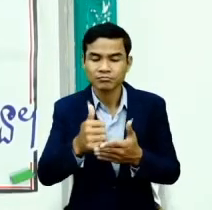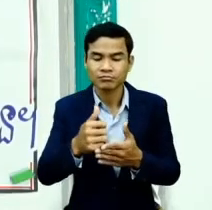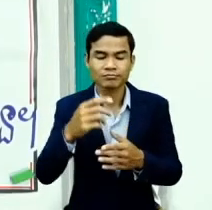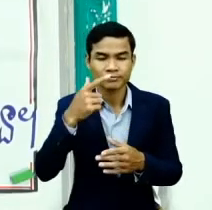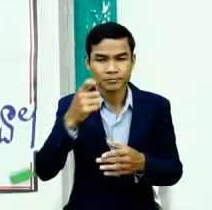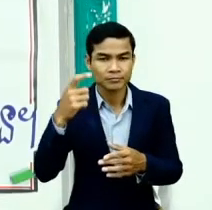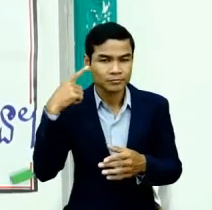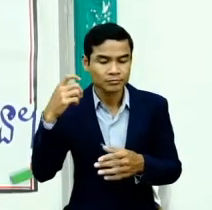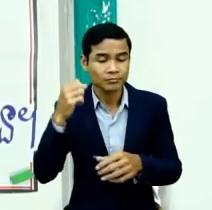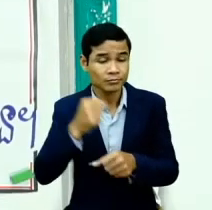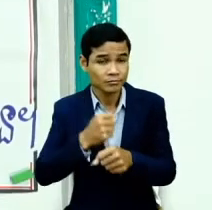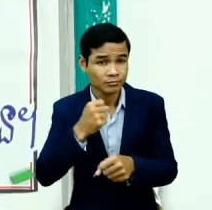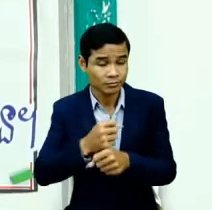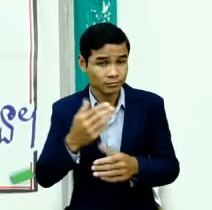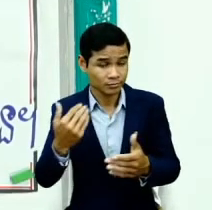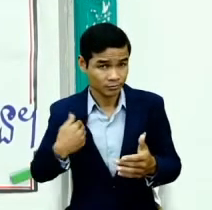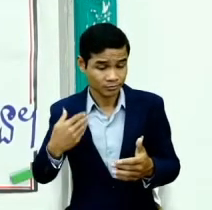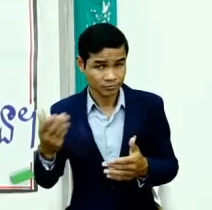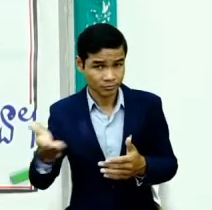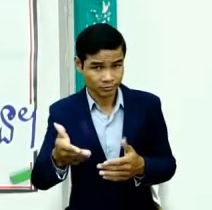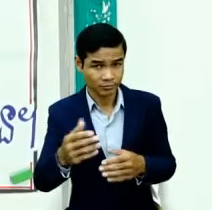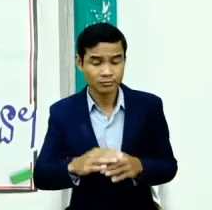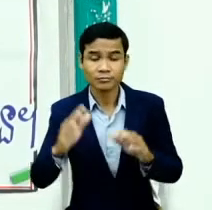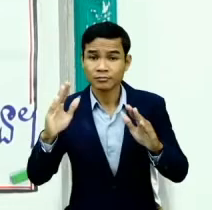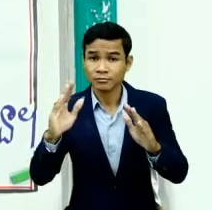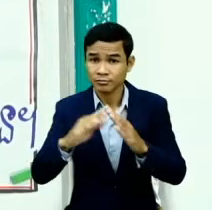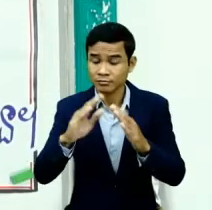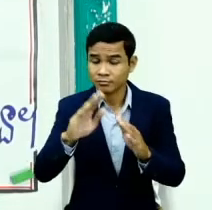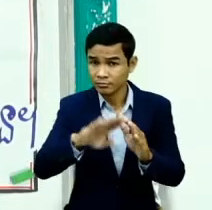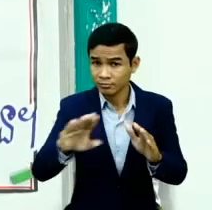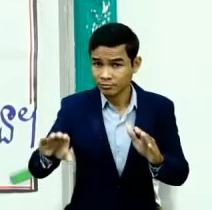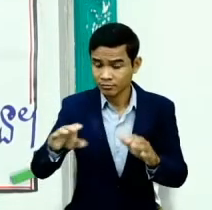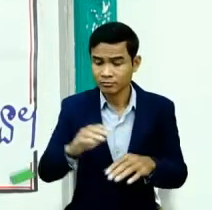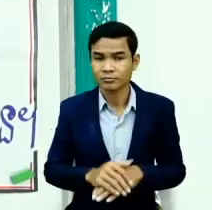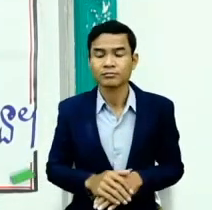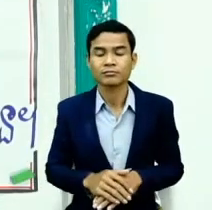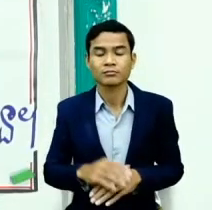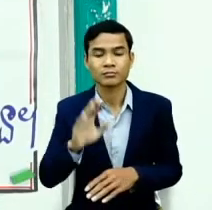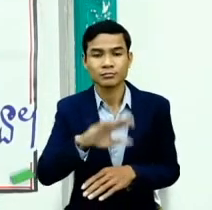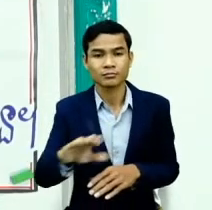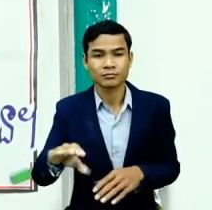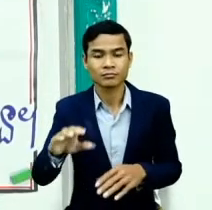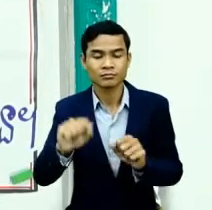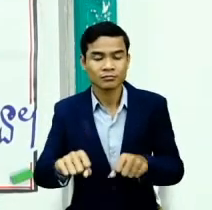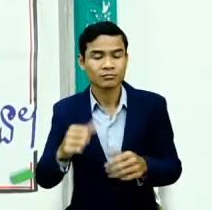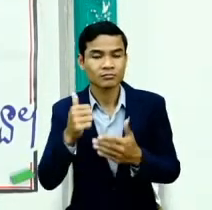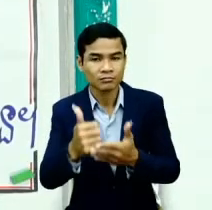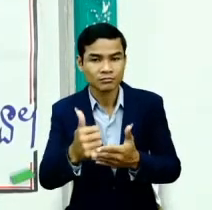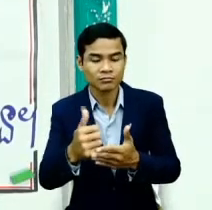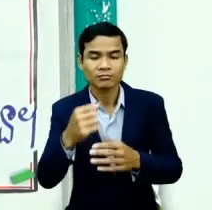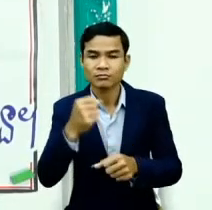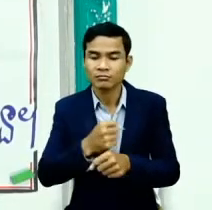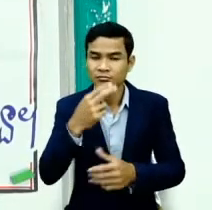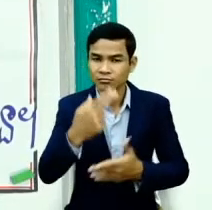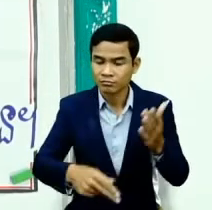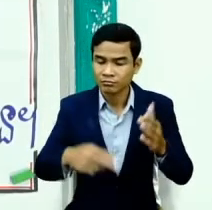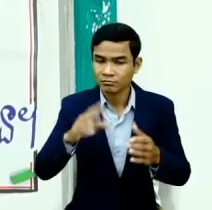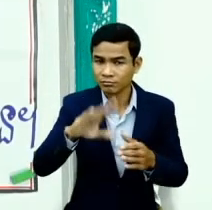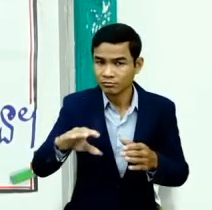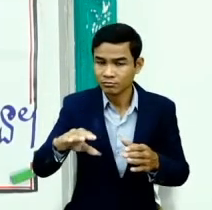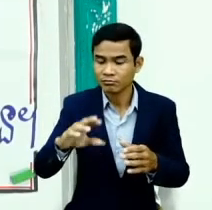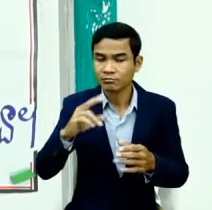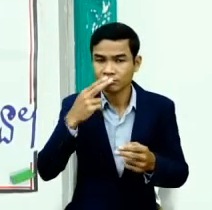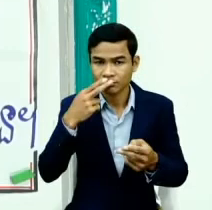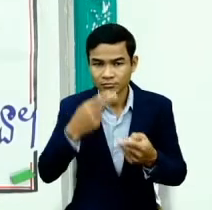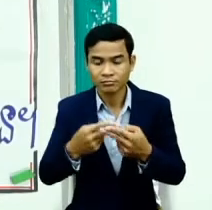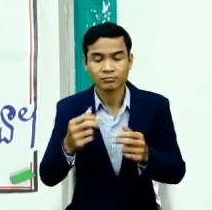cha nơi ta được bà con cha con chui thôi cái cao vậy khá là cha cho rung cho lao